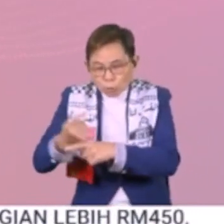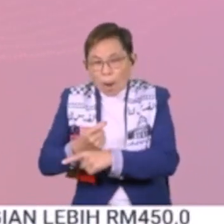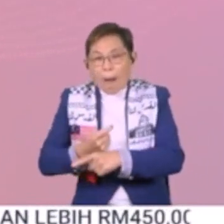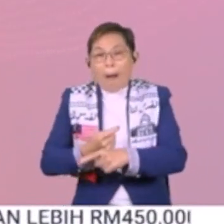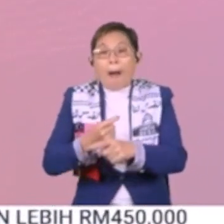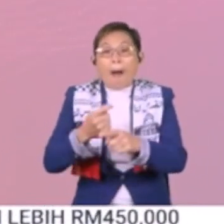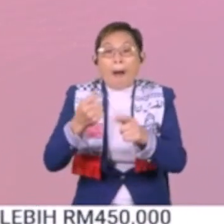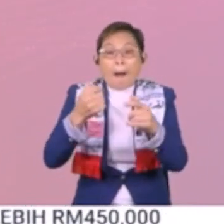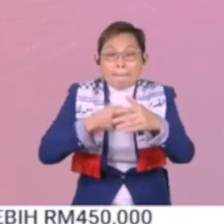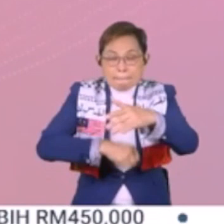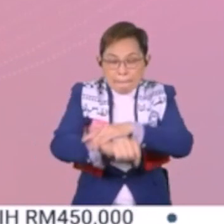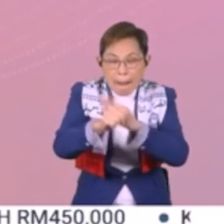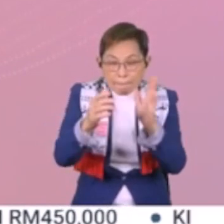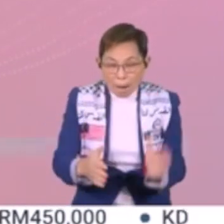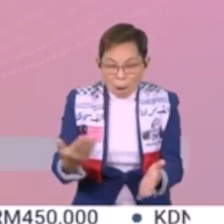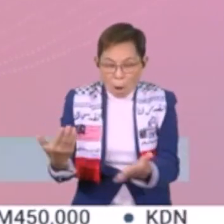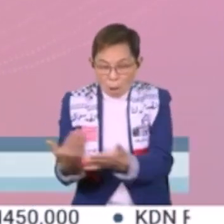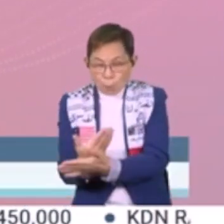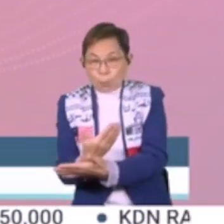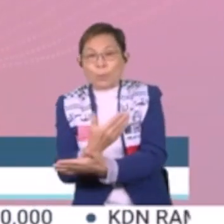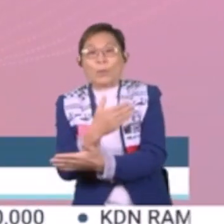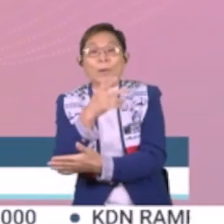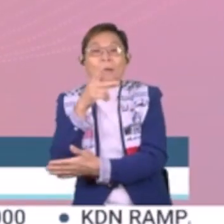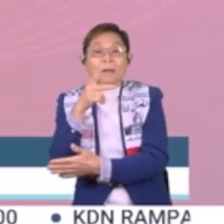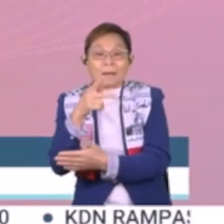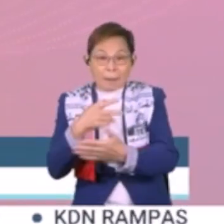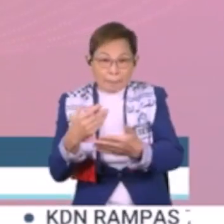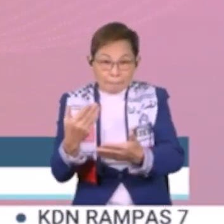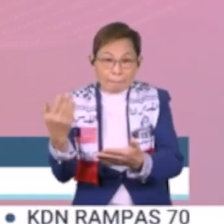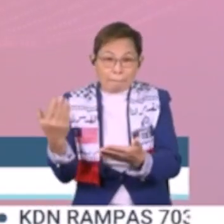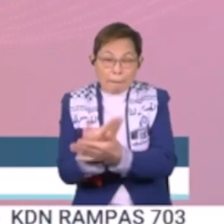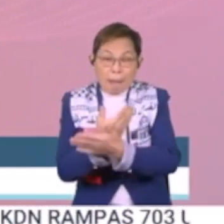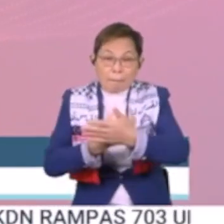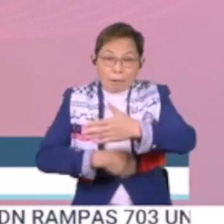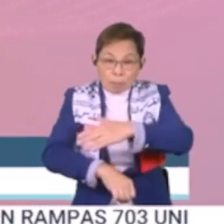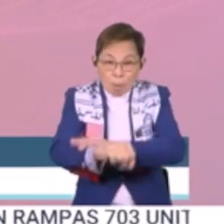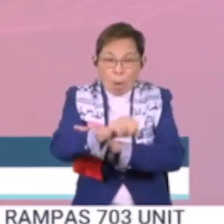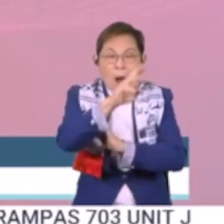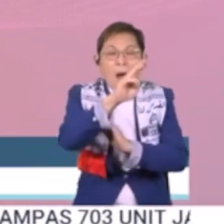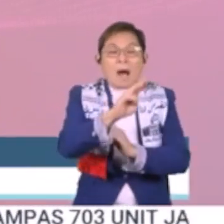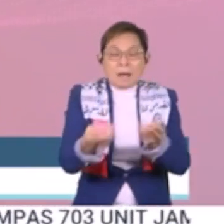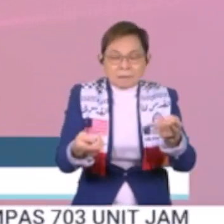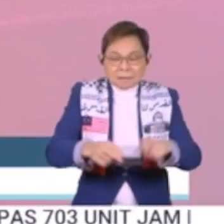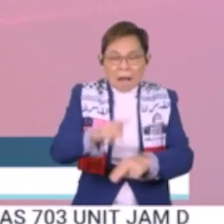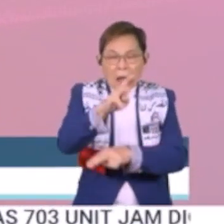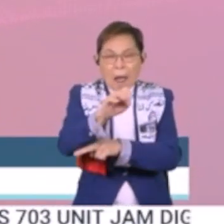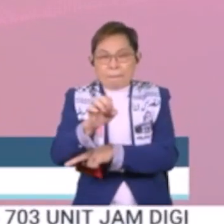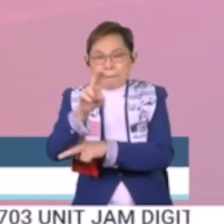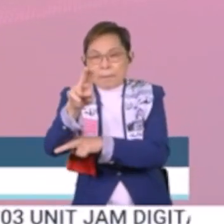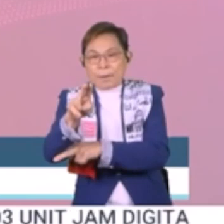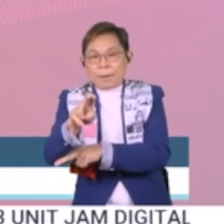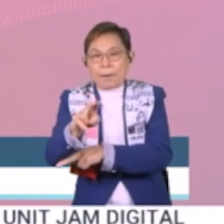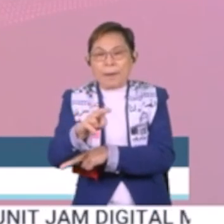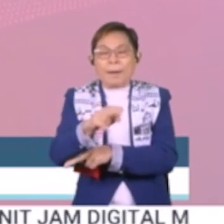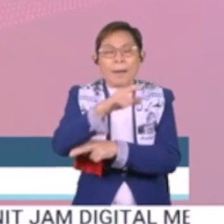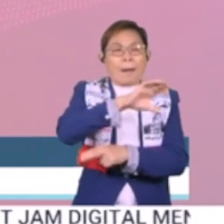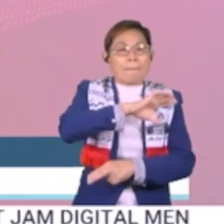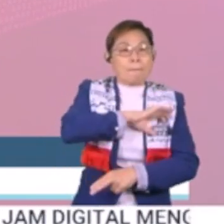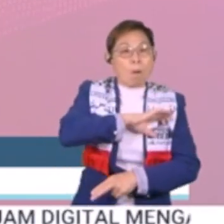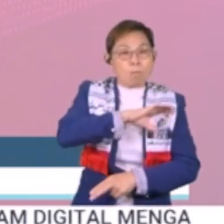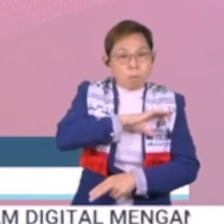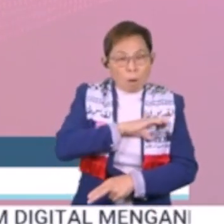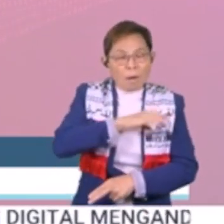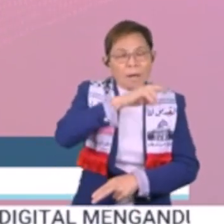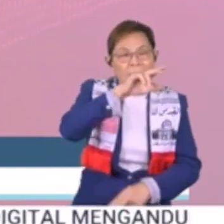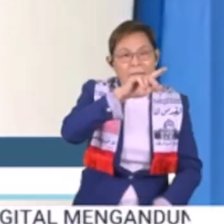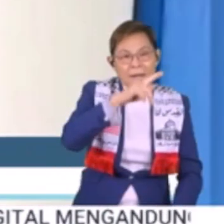bola sepak terbaharu hkfc menandatangani memorandum persefahaman MOU bersama pasukan Liga Super pdrmfc